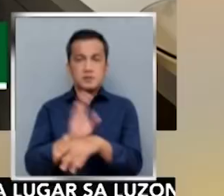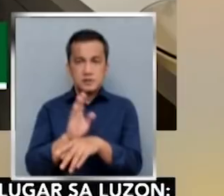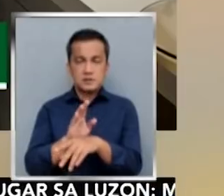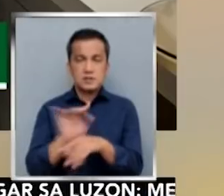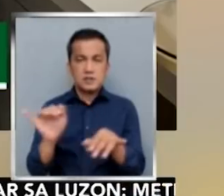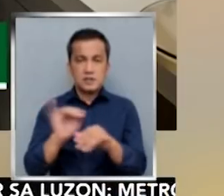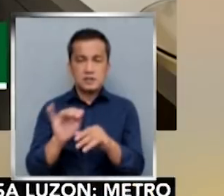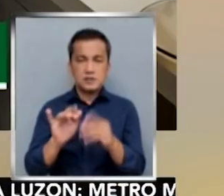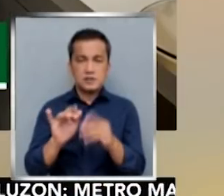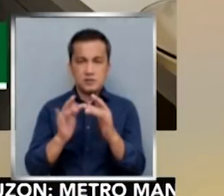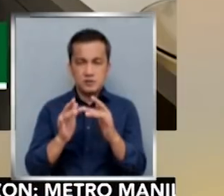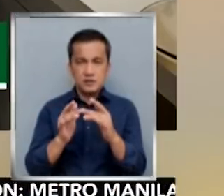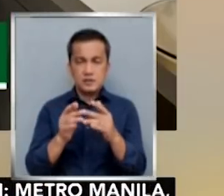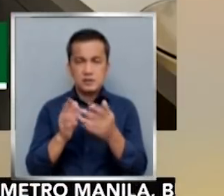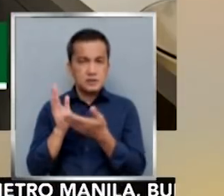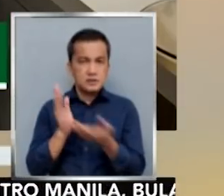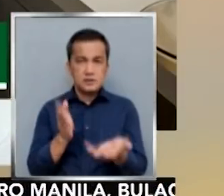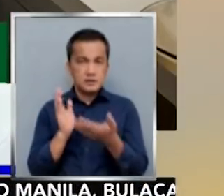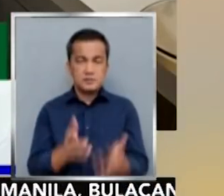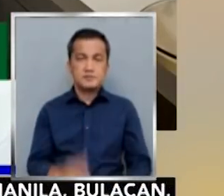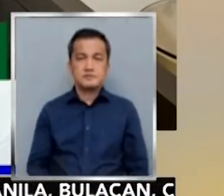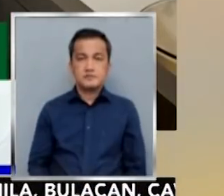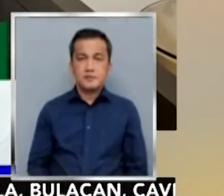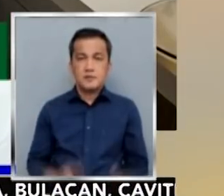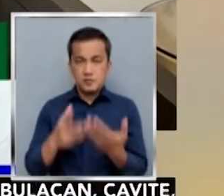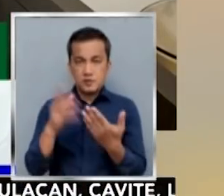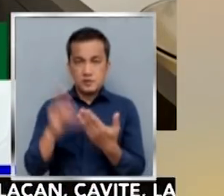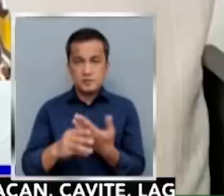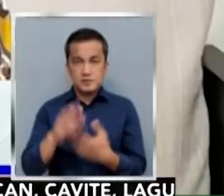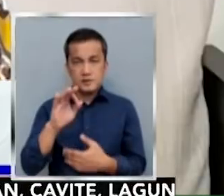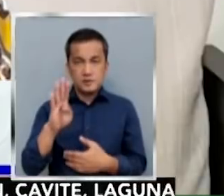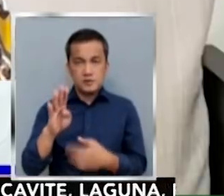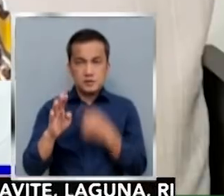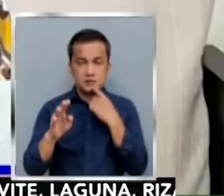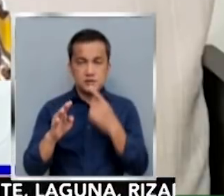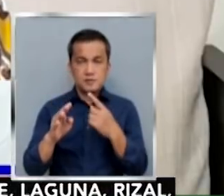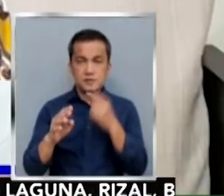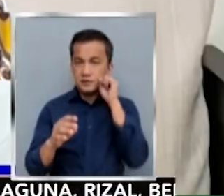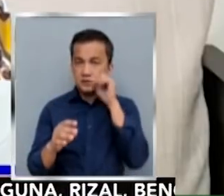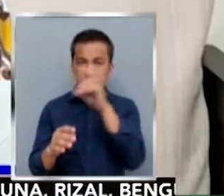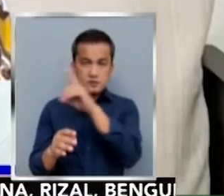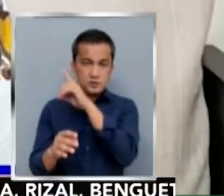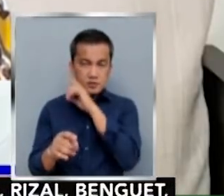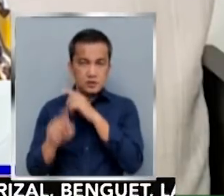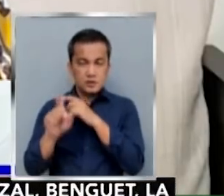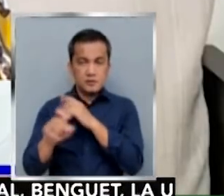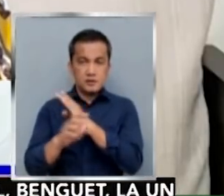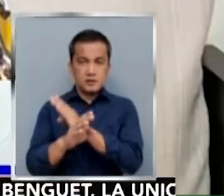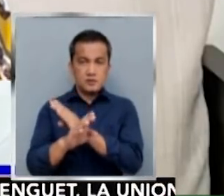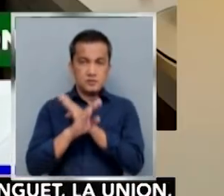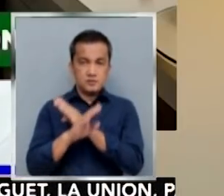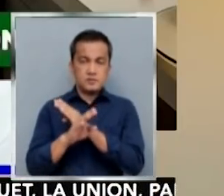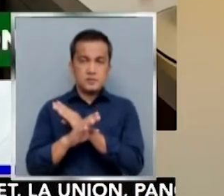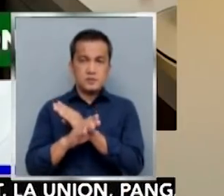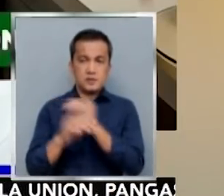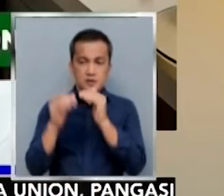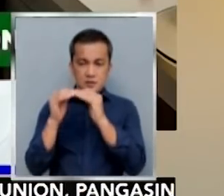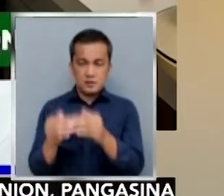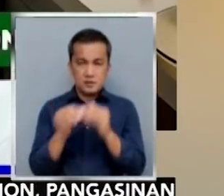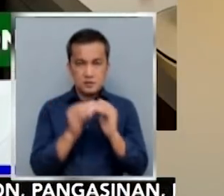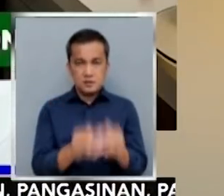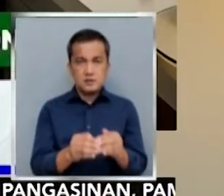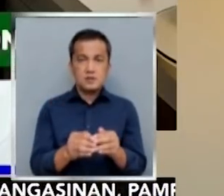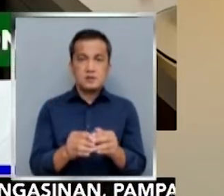shopping. Sa kanyang programa sa Facebook naman, sinabi ni Mayor Sara na dapat iwasan na ang lockdown para makapagtrabaho